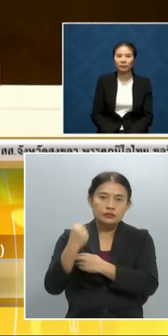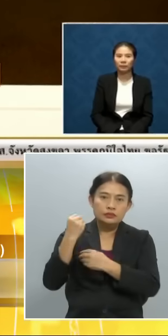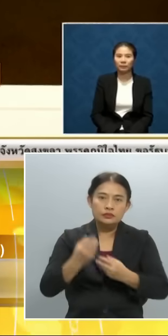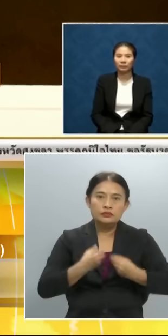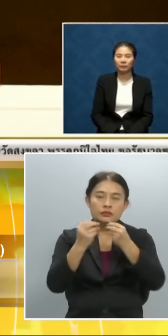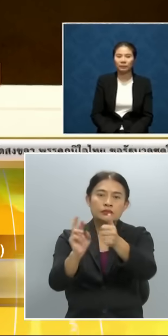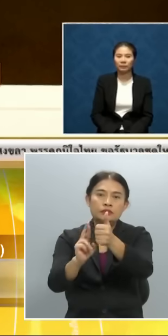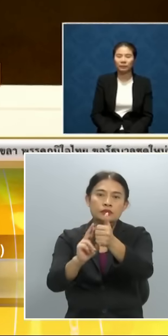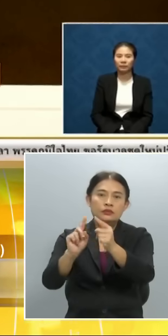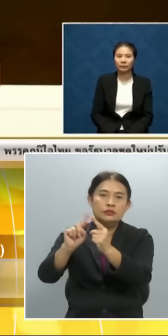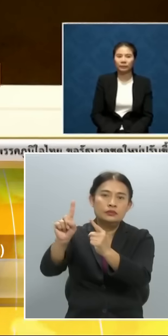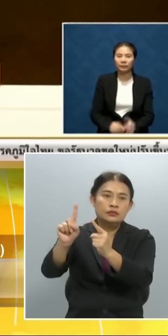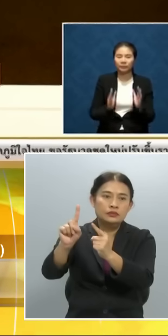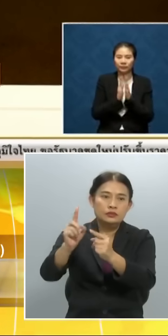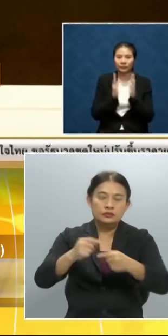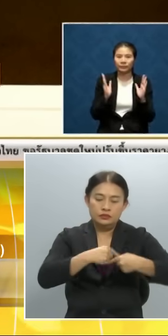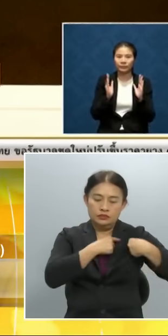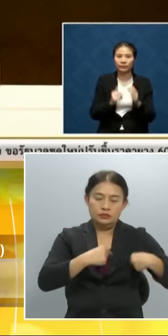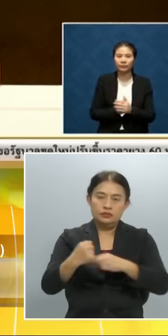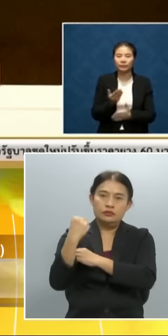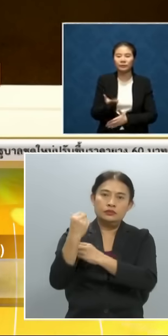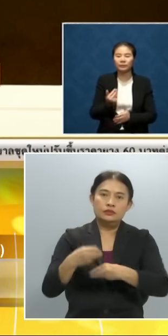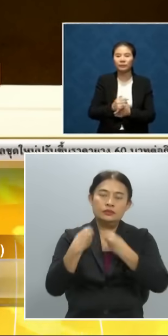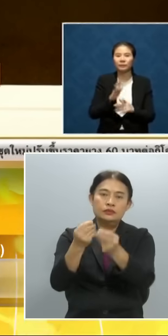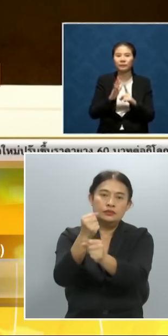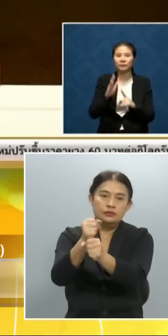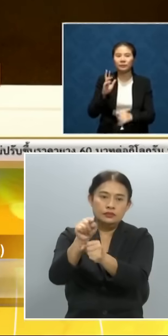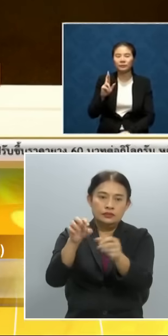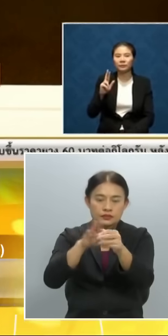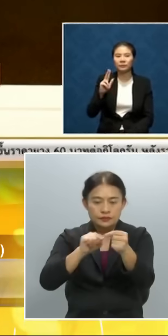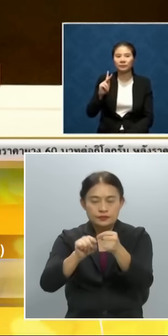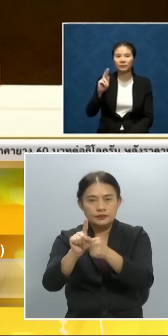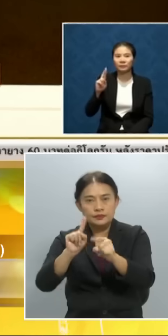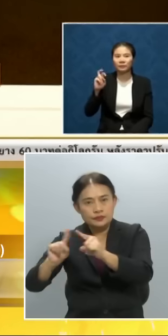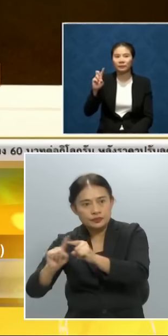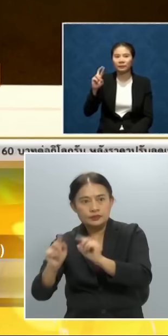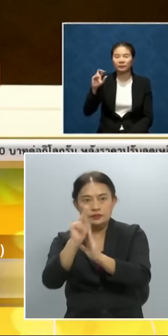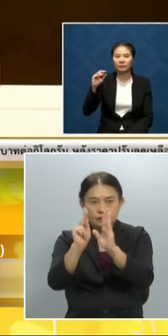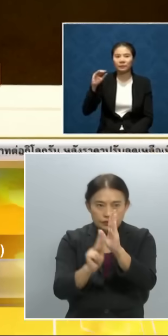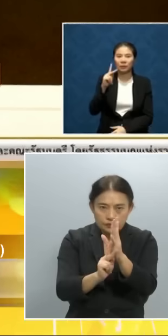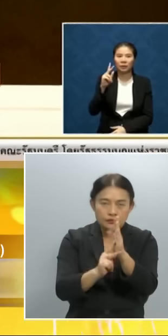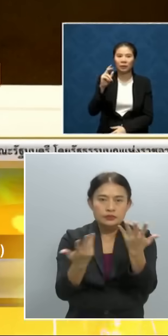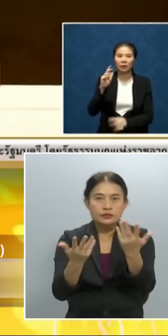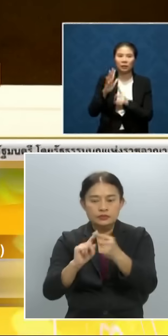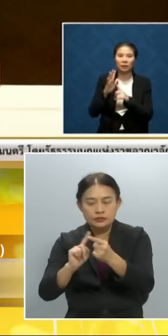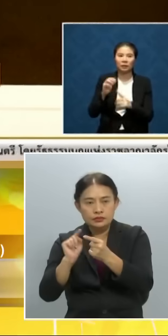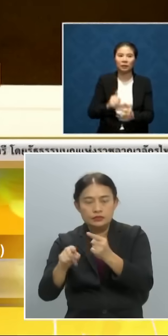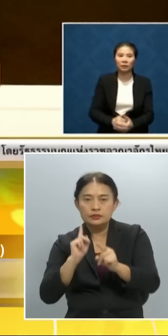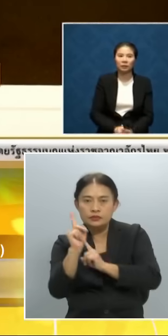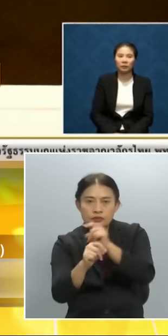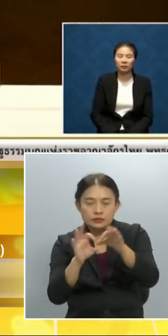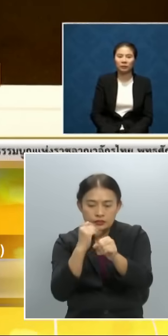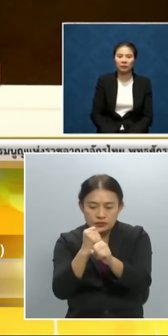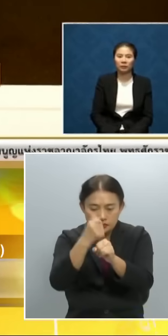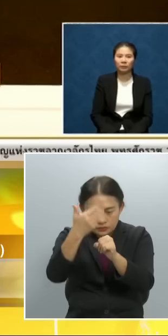ภาคนที่หนึ่งนะครับในการทำหน้าที่ที่ตัวเนื้อหาที่กฎหมายที่ตัวยติที่ตัวกระทู้ที่ยังทำไม่ได้นะต